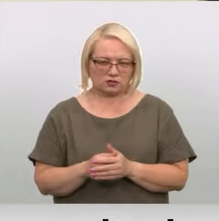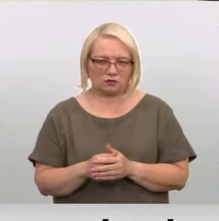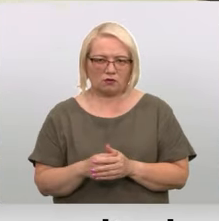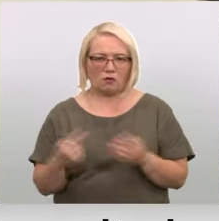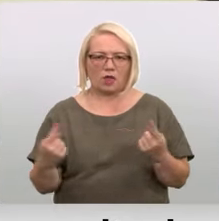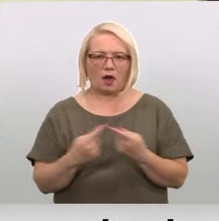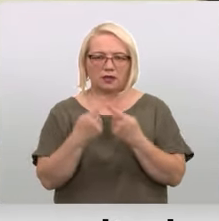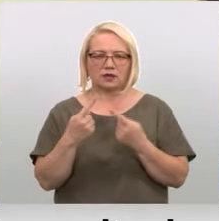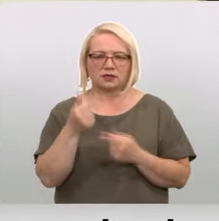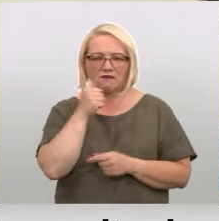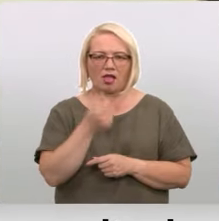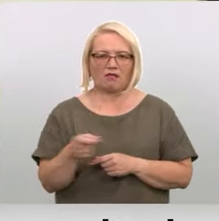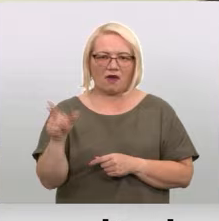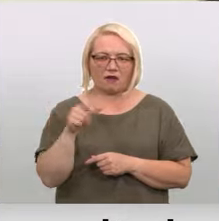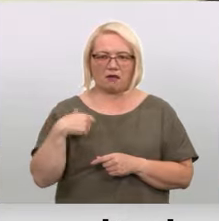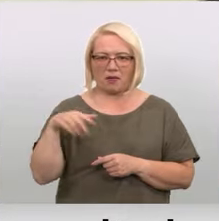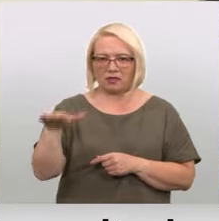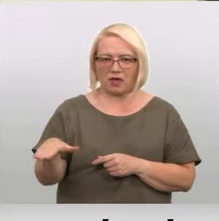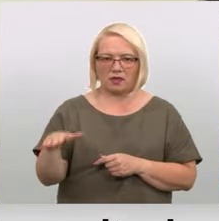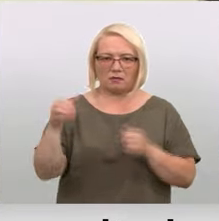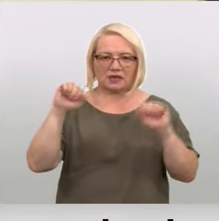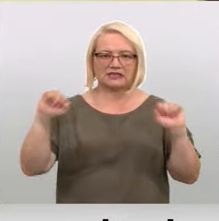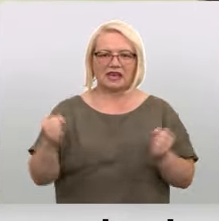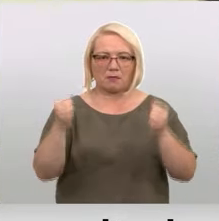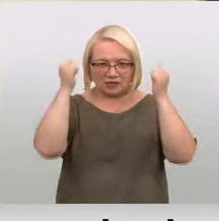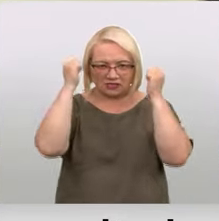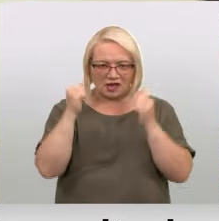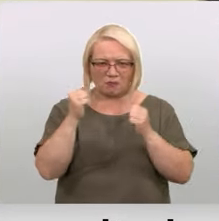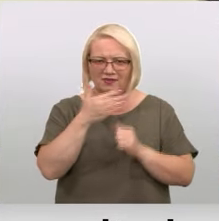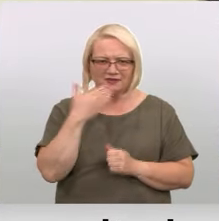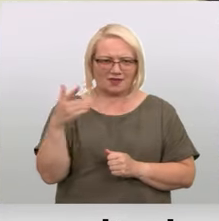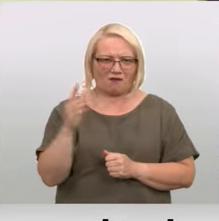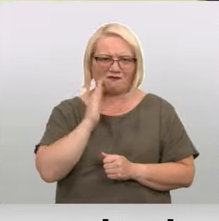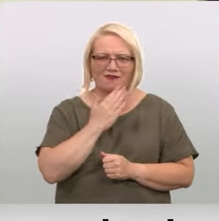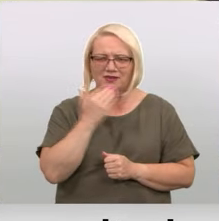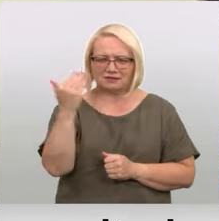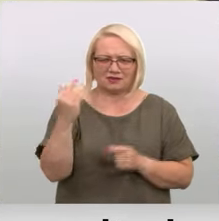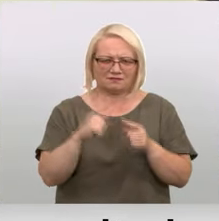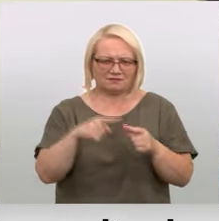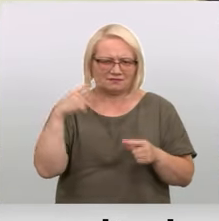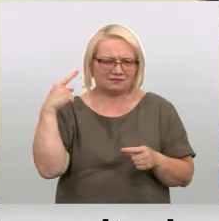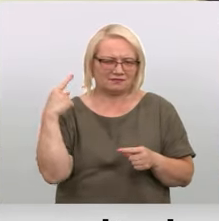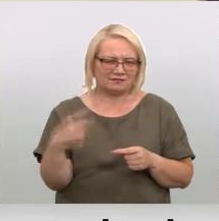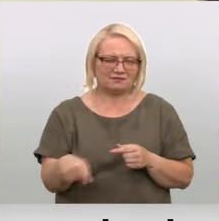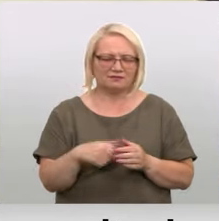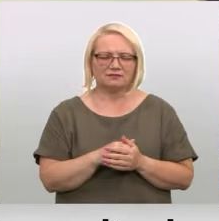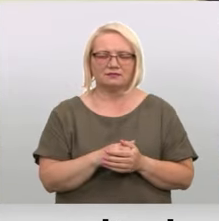attiecīgi vēl jau vairāk meitenītei galvā bija ziemas cepura, kas nav raksturīga šiem te